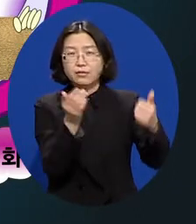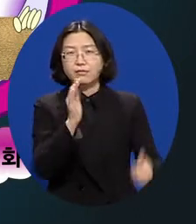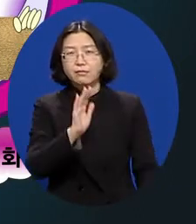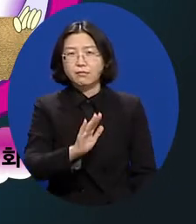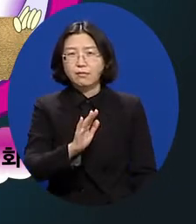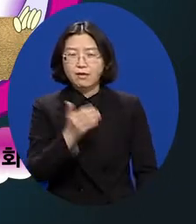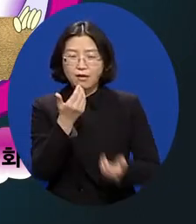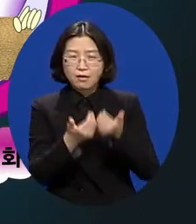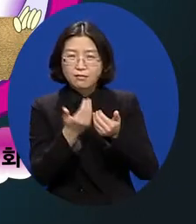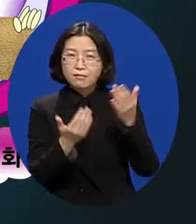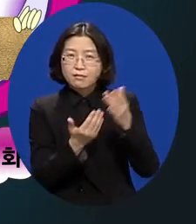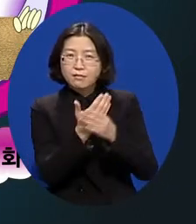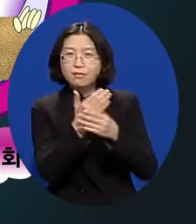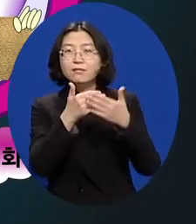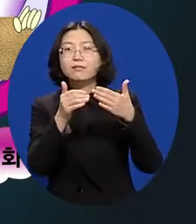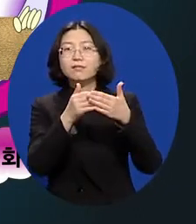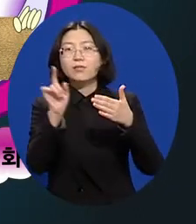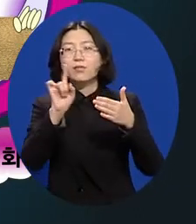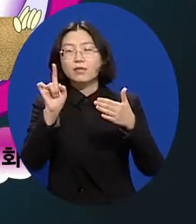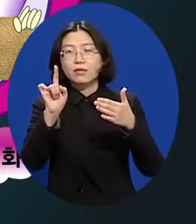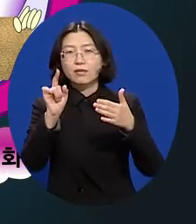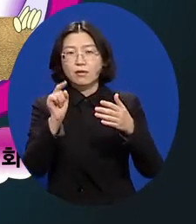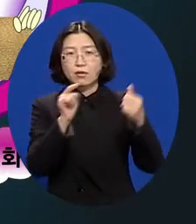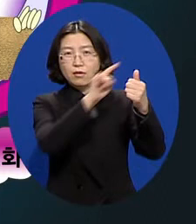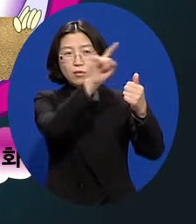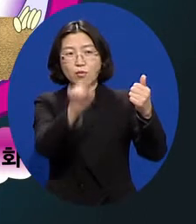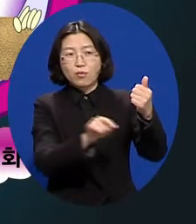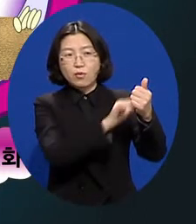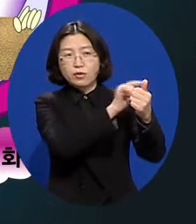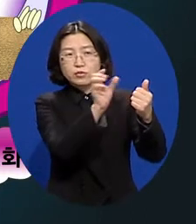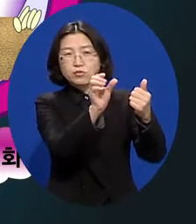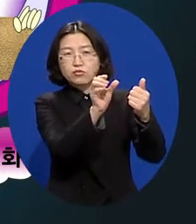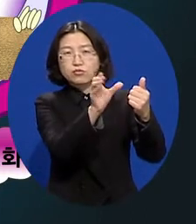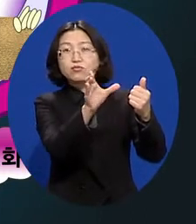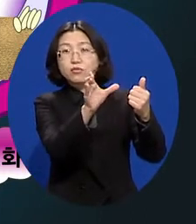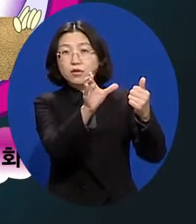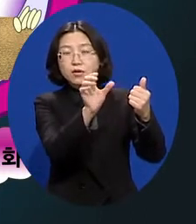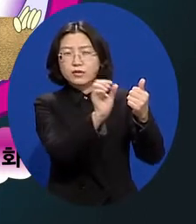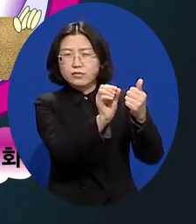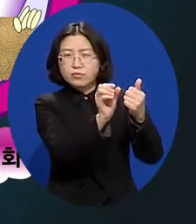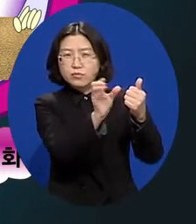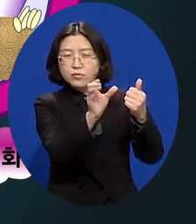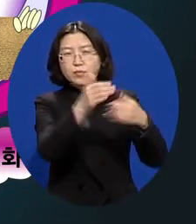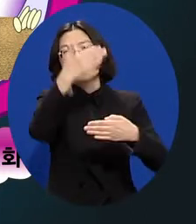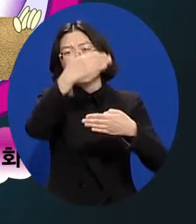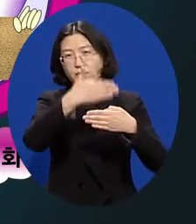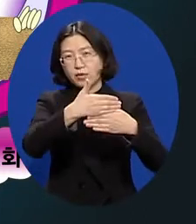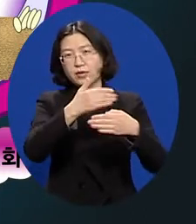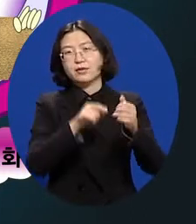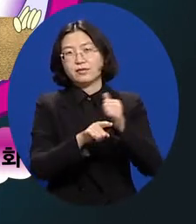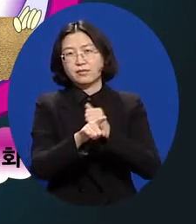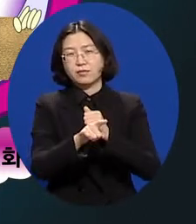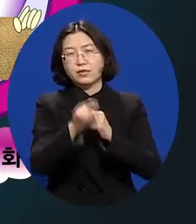유발하는 의사소통에서는 원의 두께가 두꺼워져 있습니다. 이 벽이 크면 클수록 의사소통이